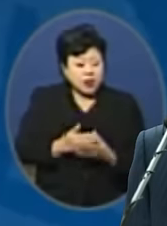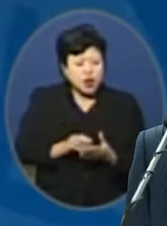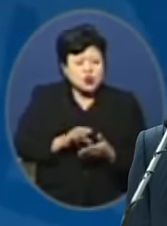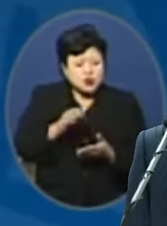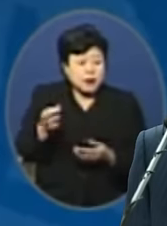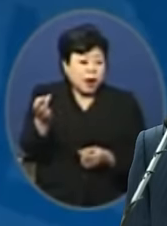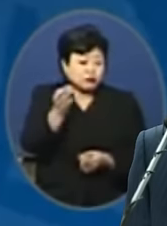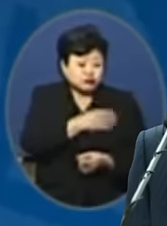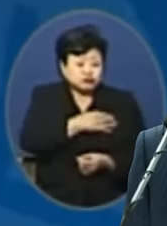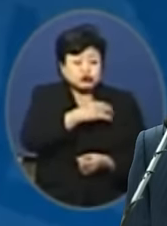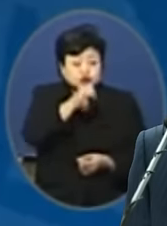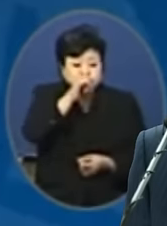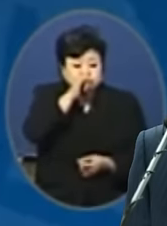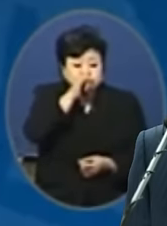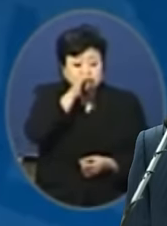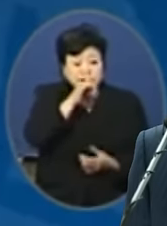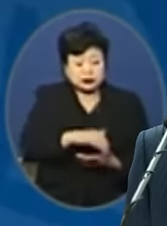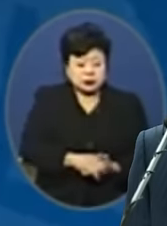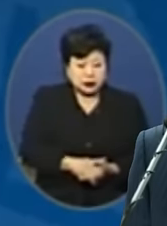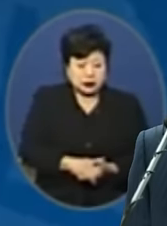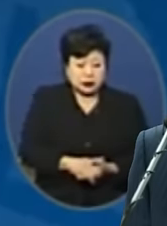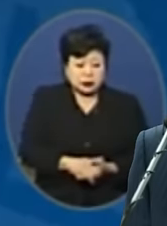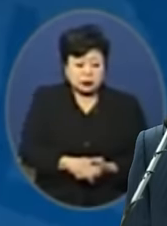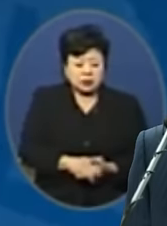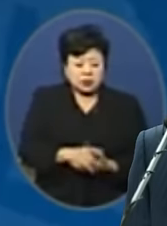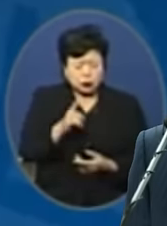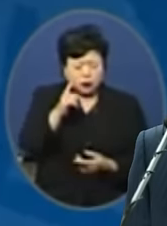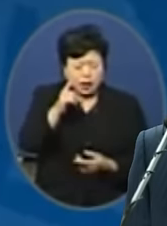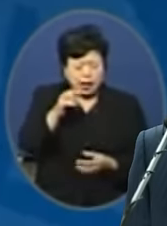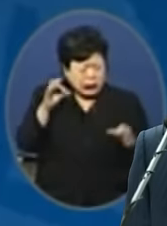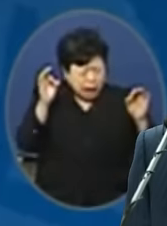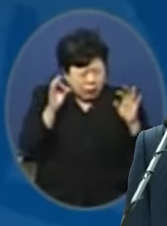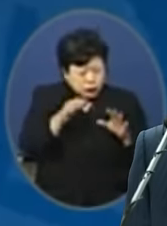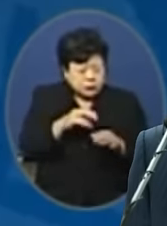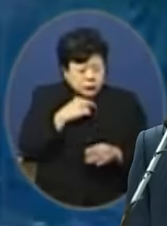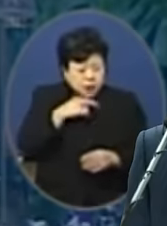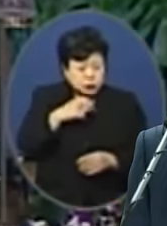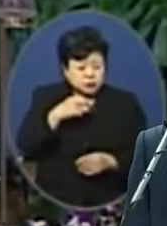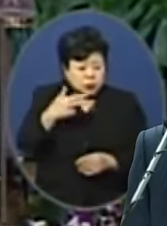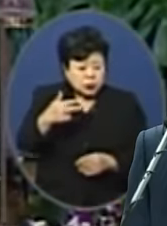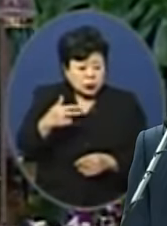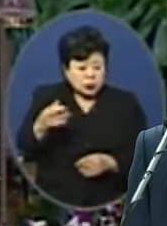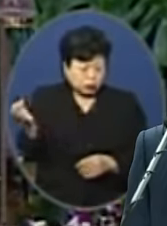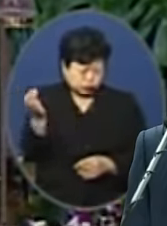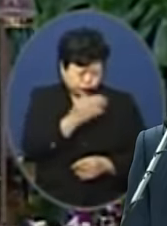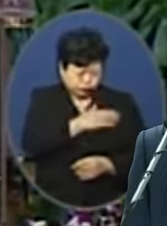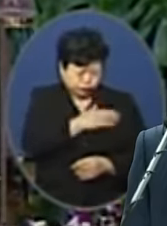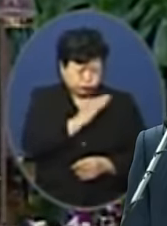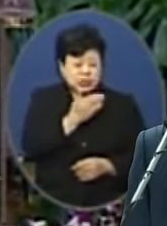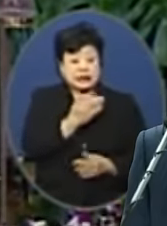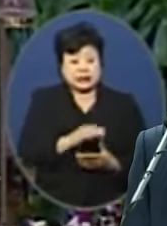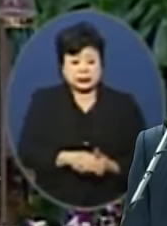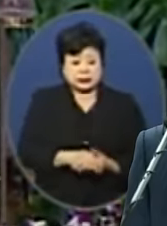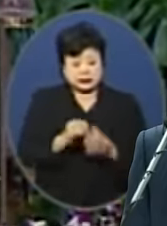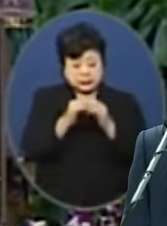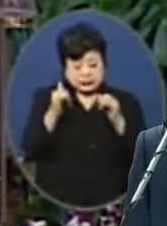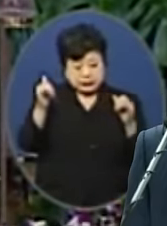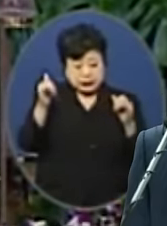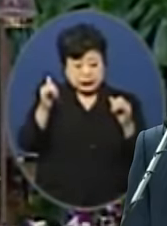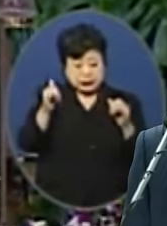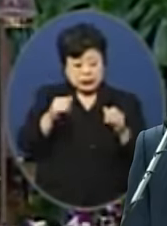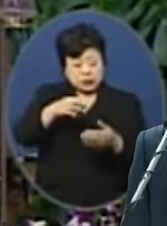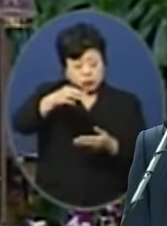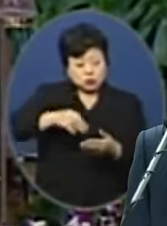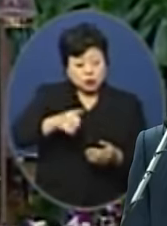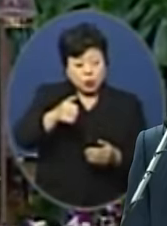유명한 부자가 있습니다. 미국의 폴 마이어는 무일프렌스 시작해서 27살에 100만 쟁자가 된 입지전적인 인물입니다. 그는